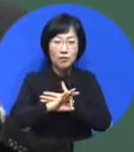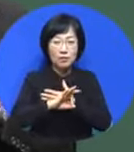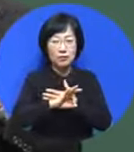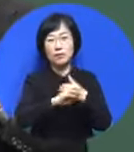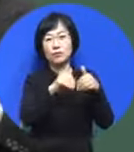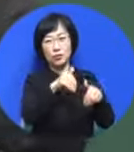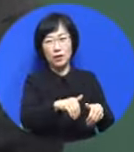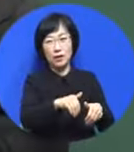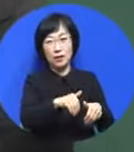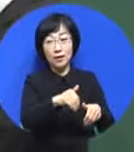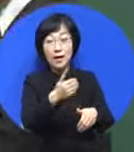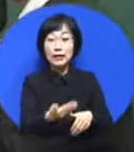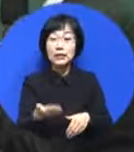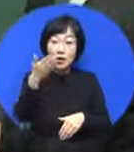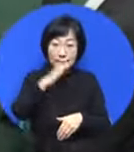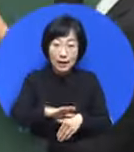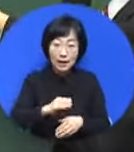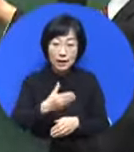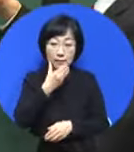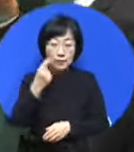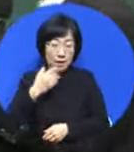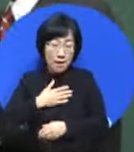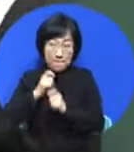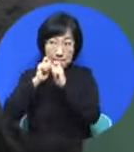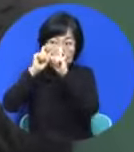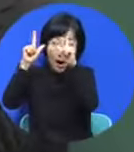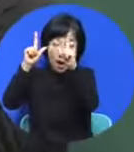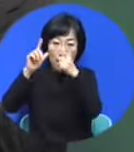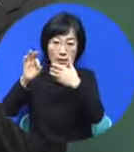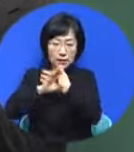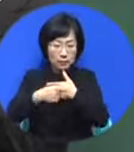아무리 어려움 당하고 있지만은 노예로 가는 자체가